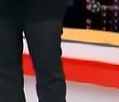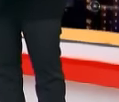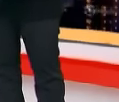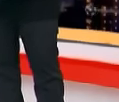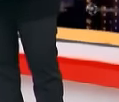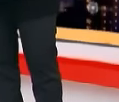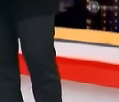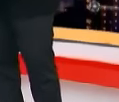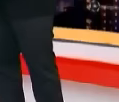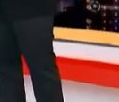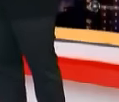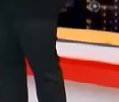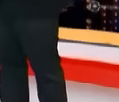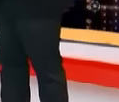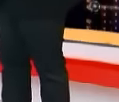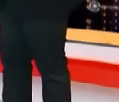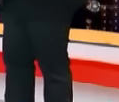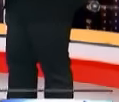masih dicari.